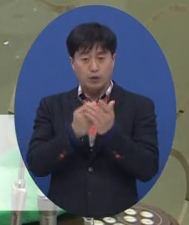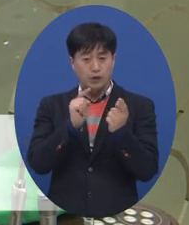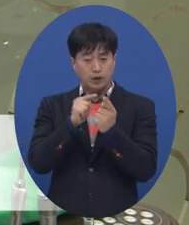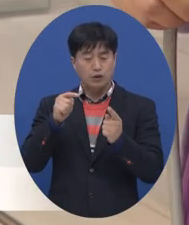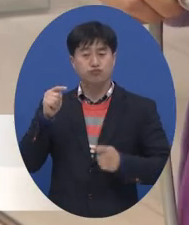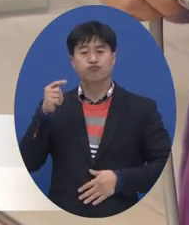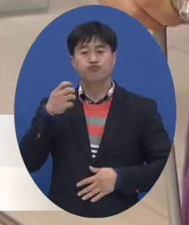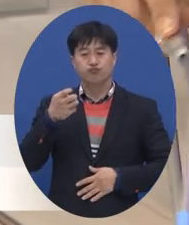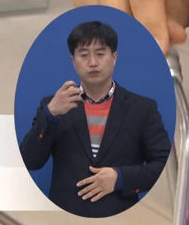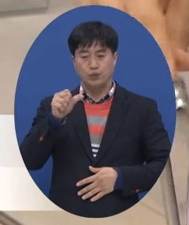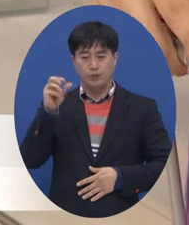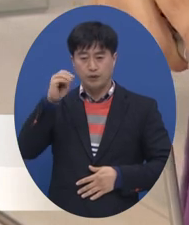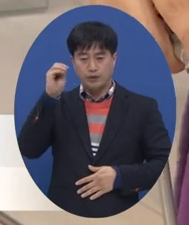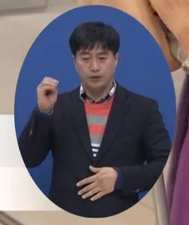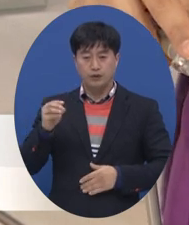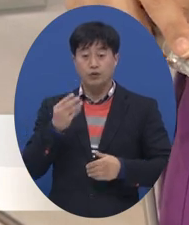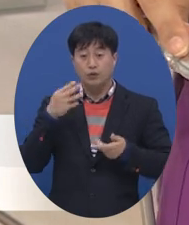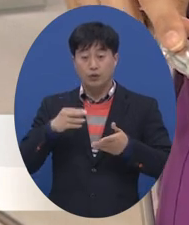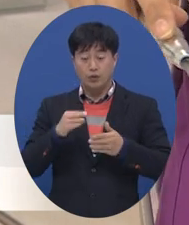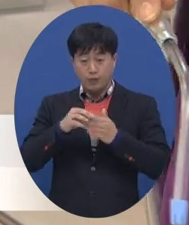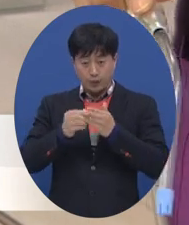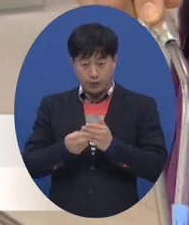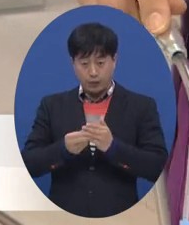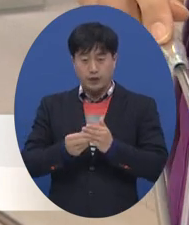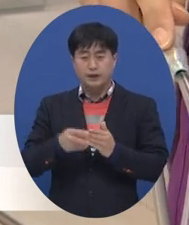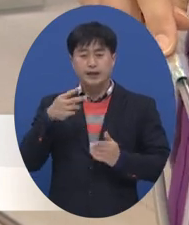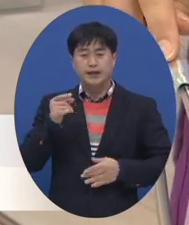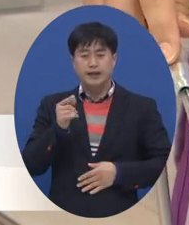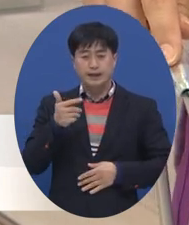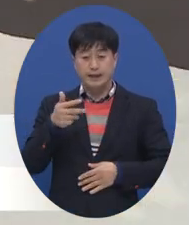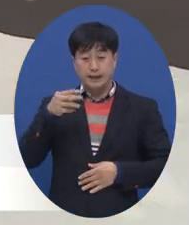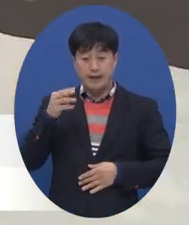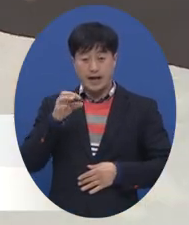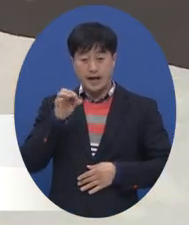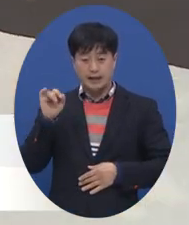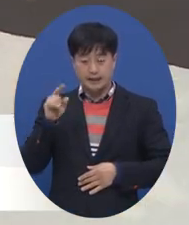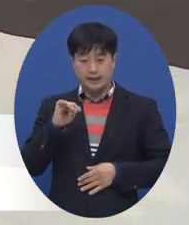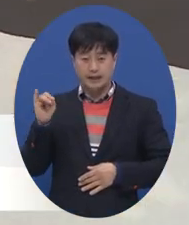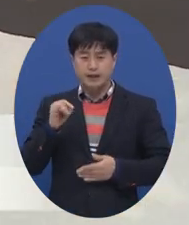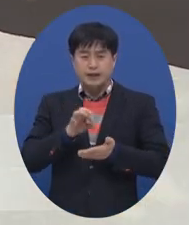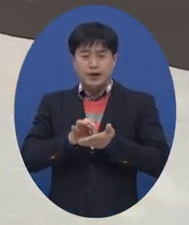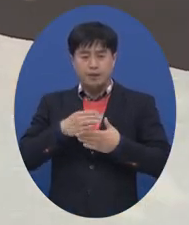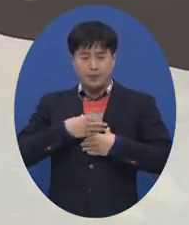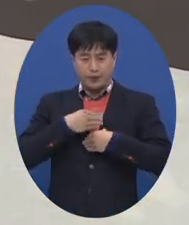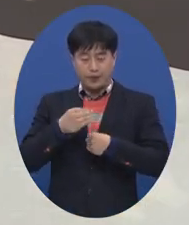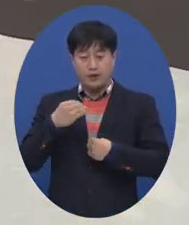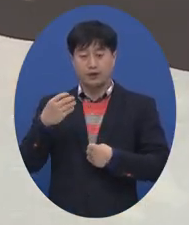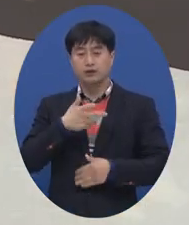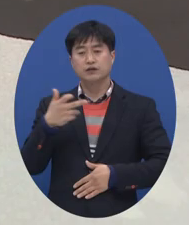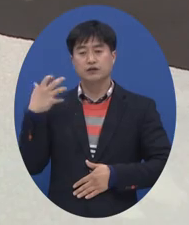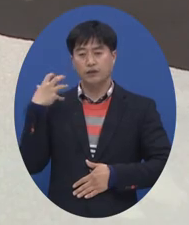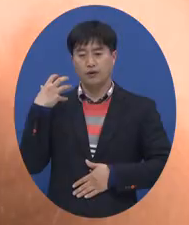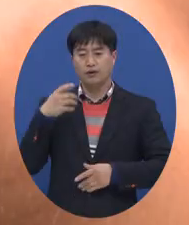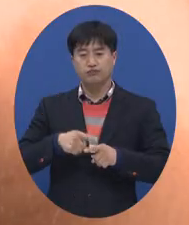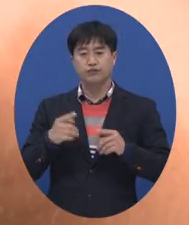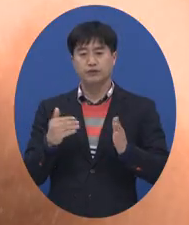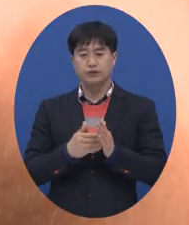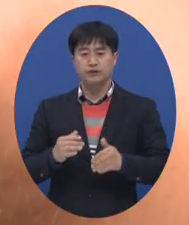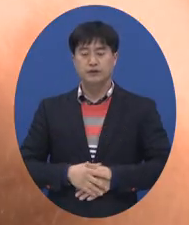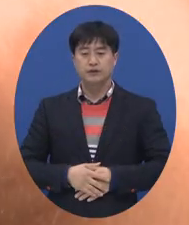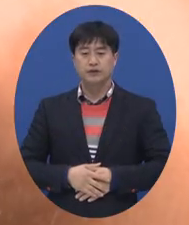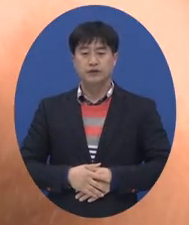수준으로 경우도 는 선용 애플리케이션인 벤치 아이디어를 통해 사용 편의성을 높인 게 큰 역할을 한 것으로 분석했습니다